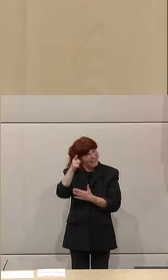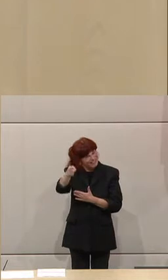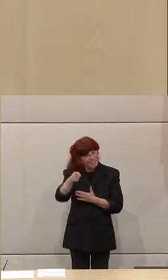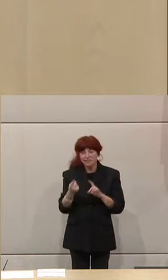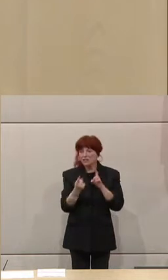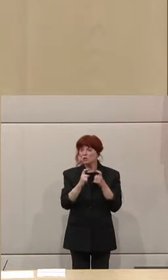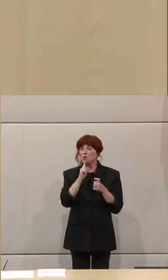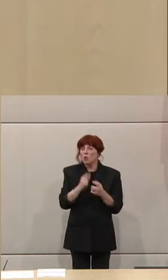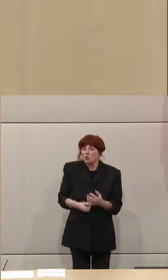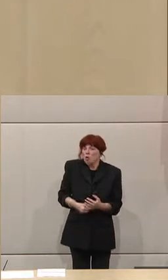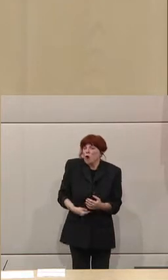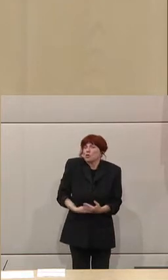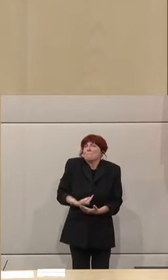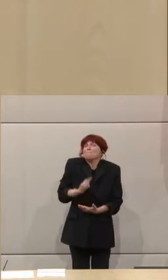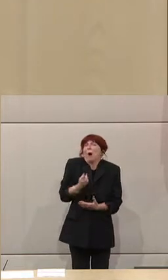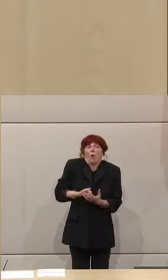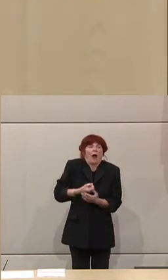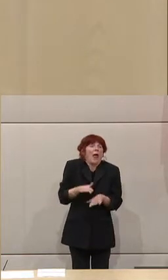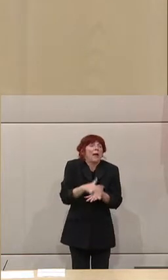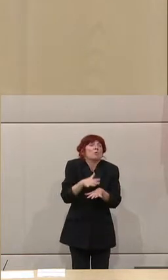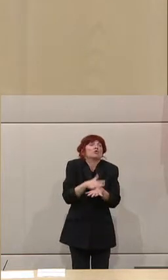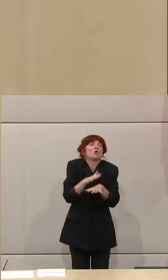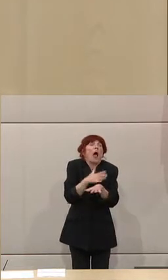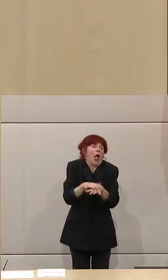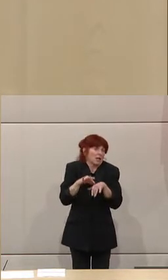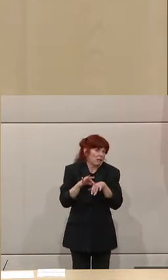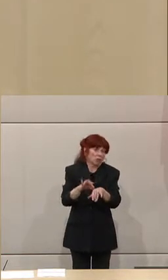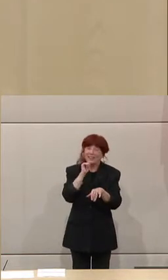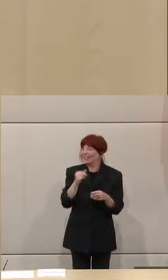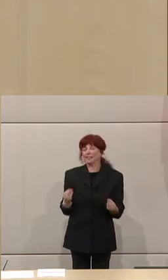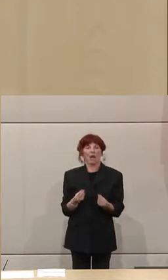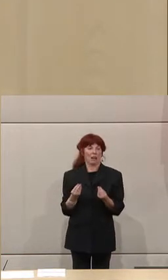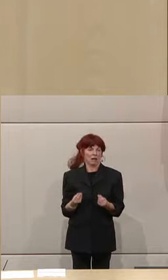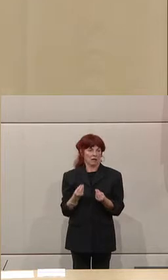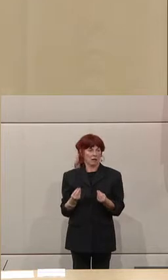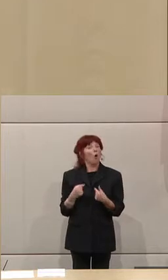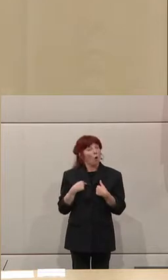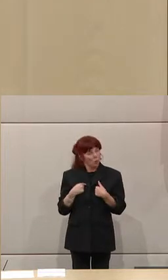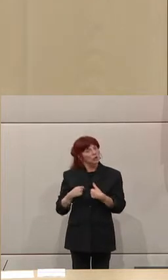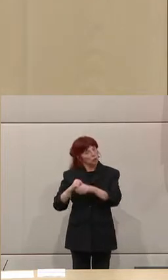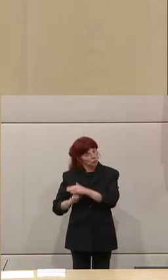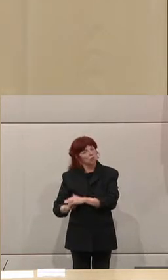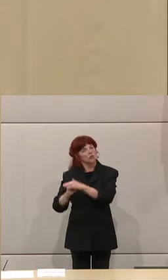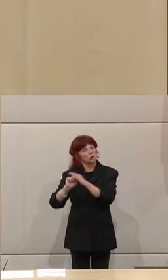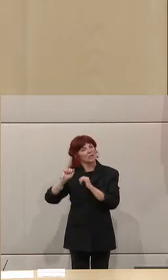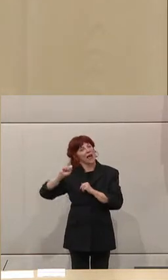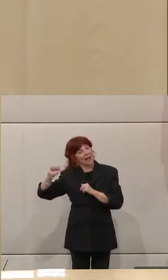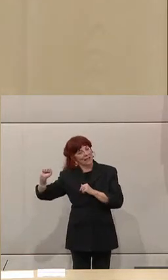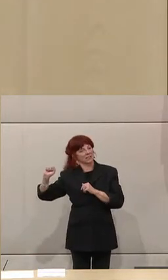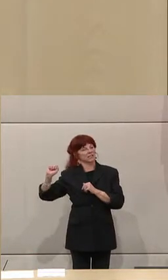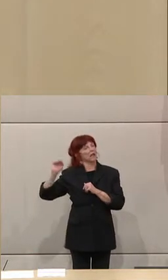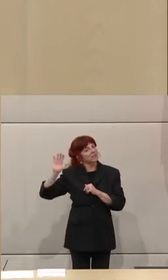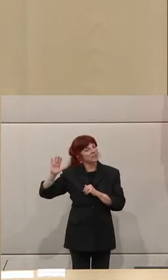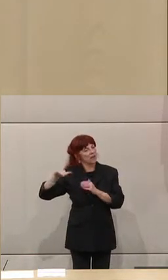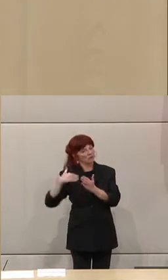heraus geführt werden. Und ich unterstütze auch den Vorschlag der AGES gegenüber der Europäischen Kommission. Alle wissen wir, dass bis